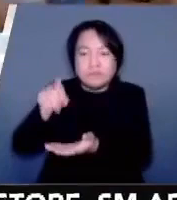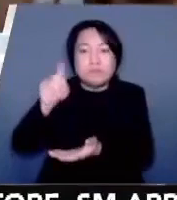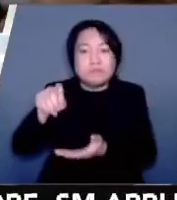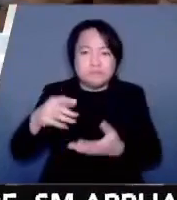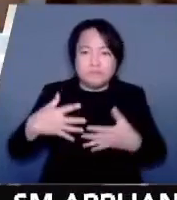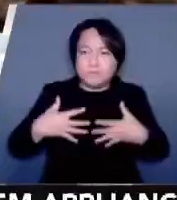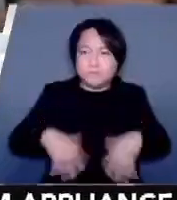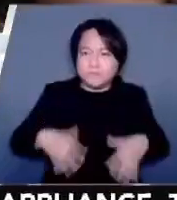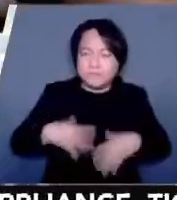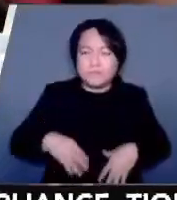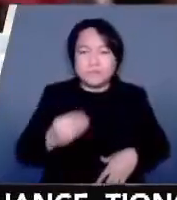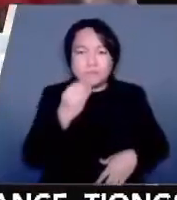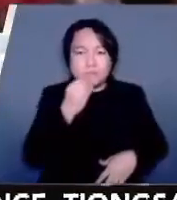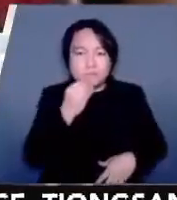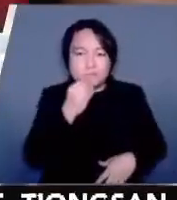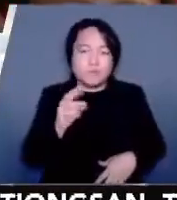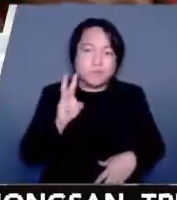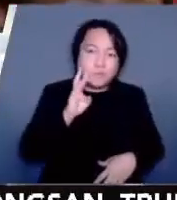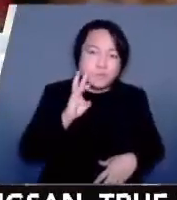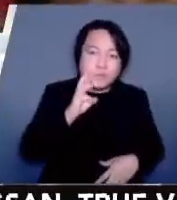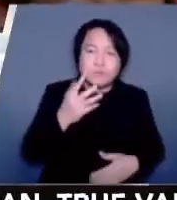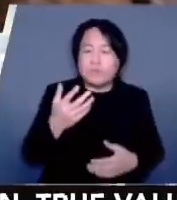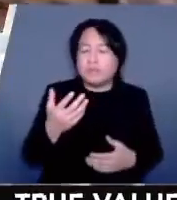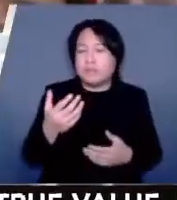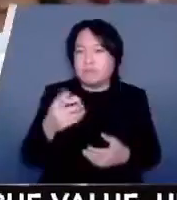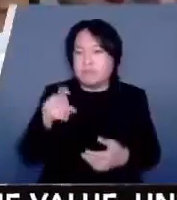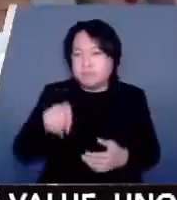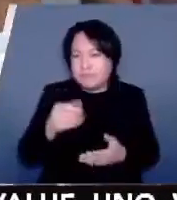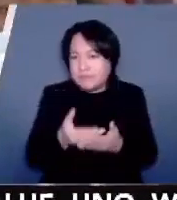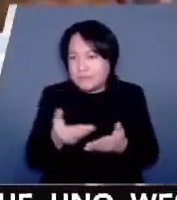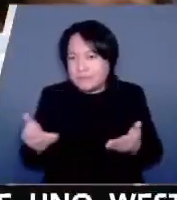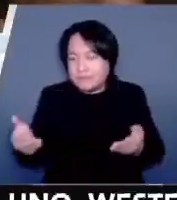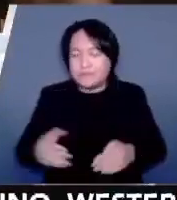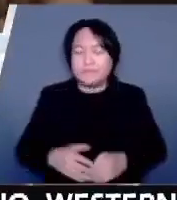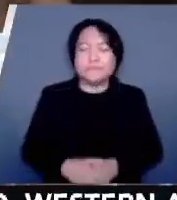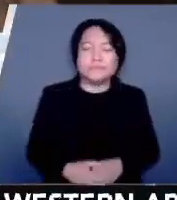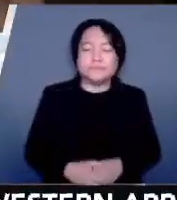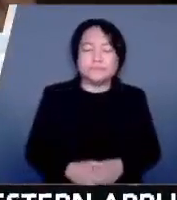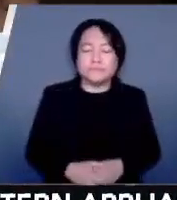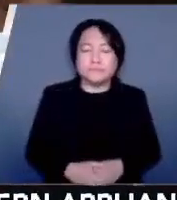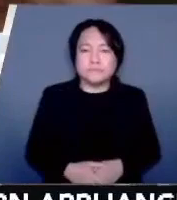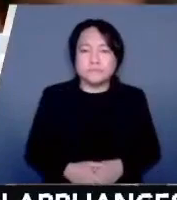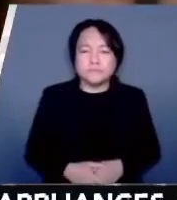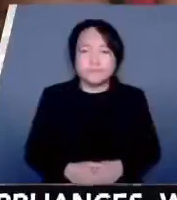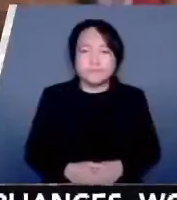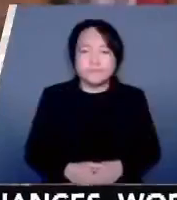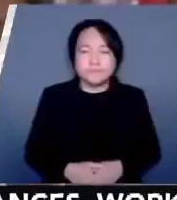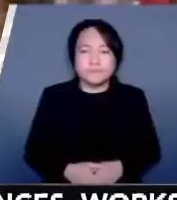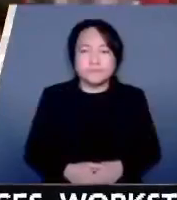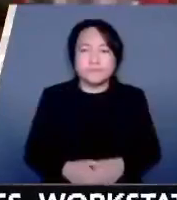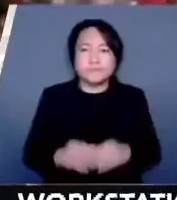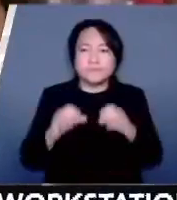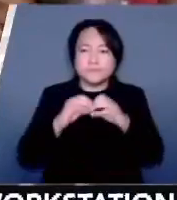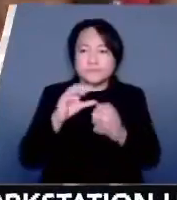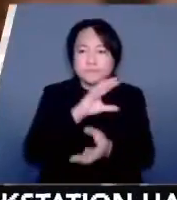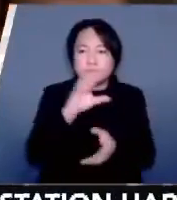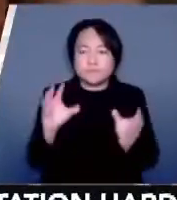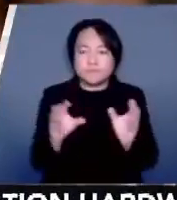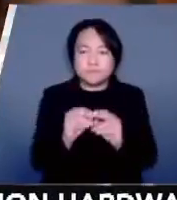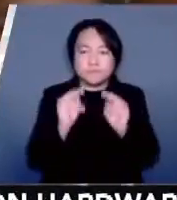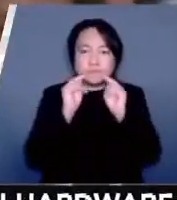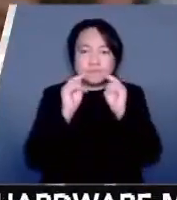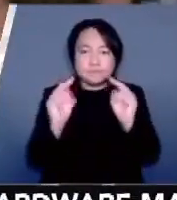tubig at mga hygiene kit at yan munang latest mula dito sa Maynila Ako po si Jomer apresto para sa GMA integrated